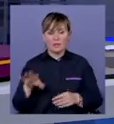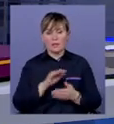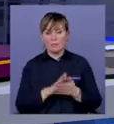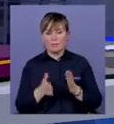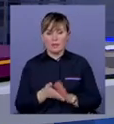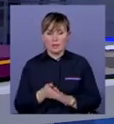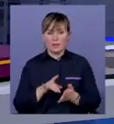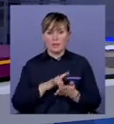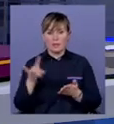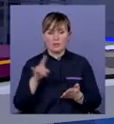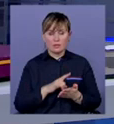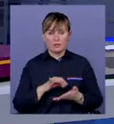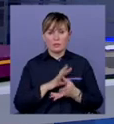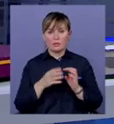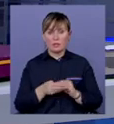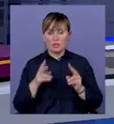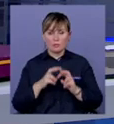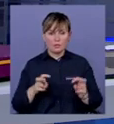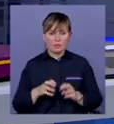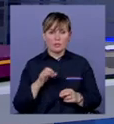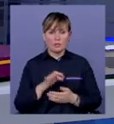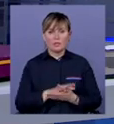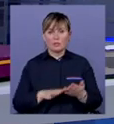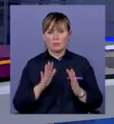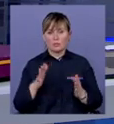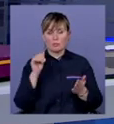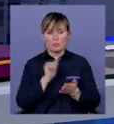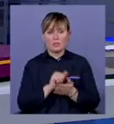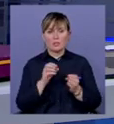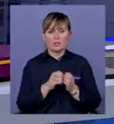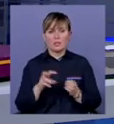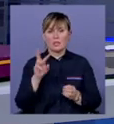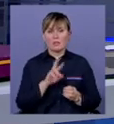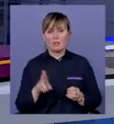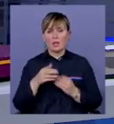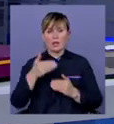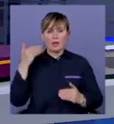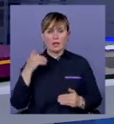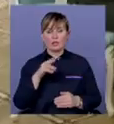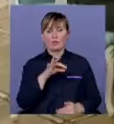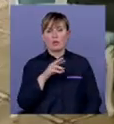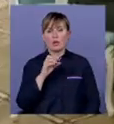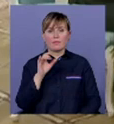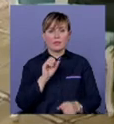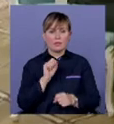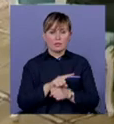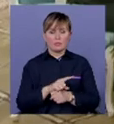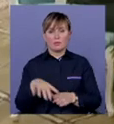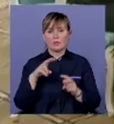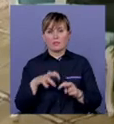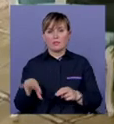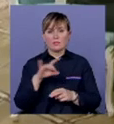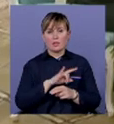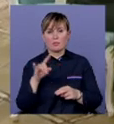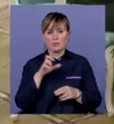обстоятельств авиакрушения. Результаты экспертизы и следствия будут опубликованы 10 января. Ранее Касым-Жомарт Токаев распорядился проверить все